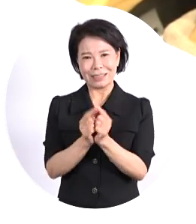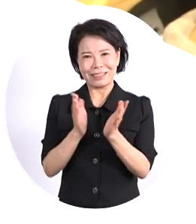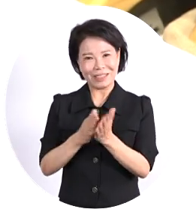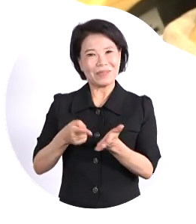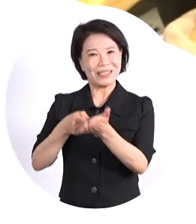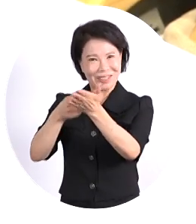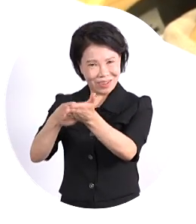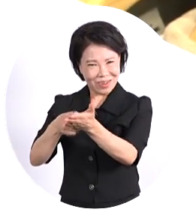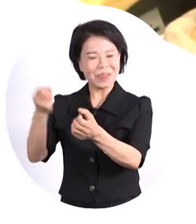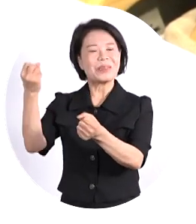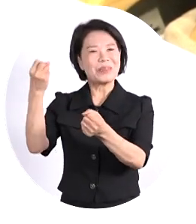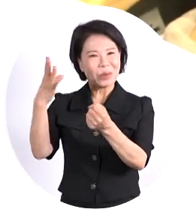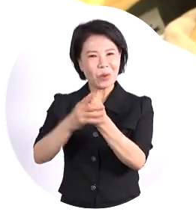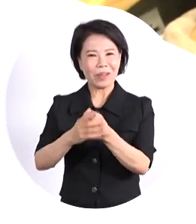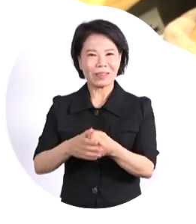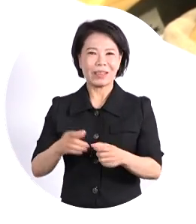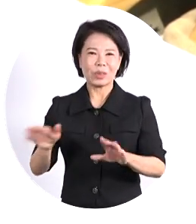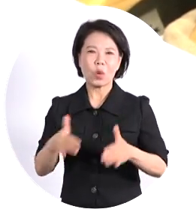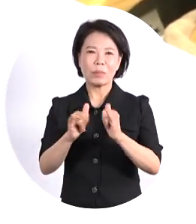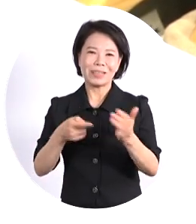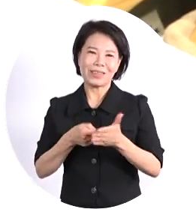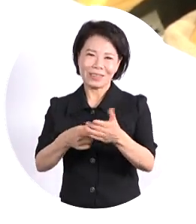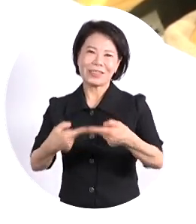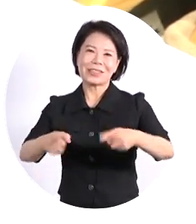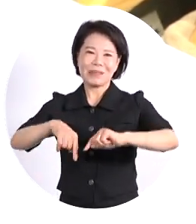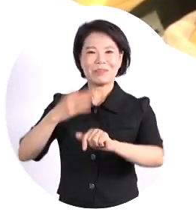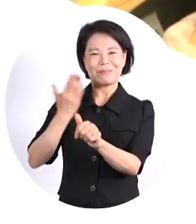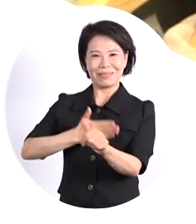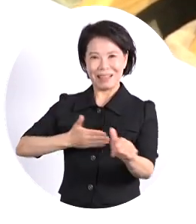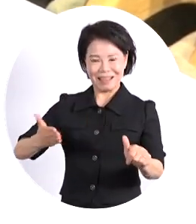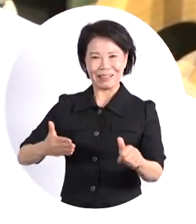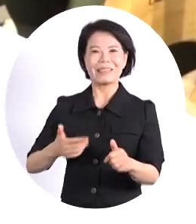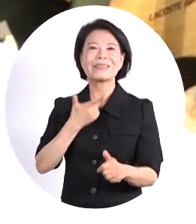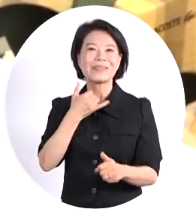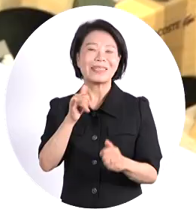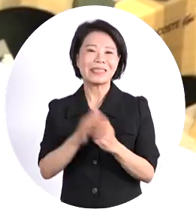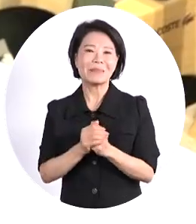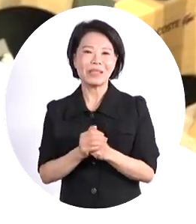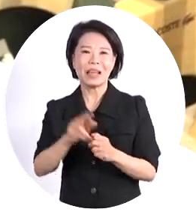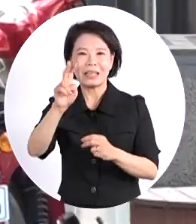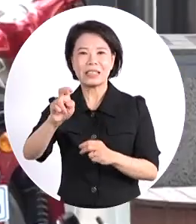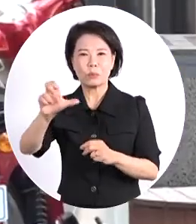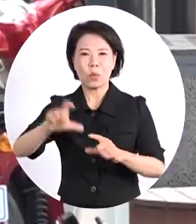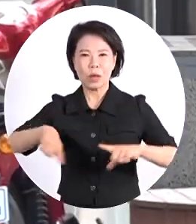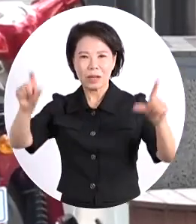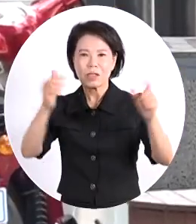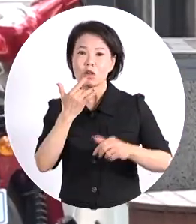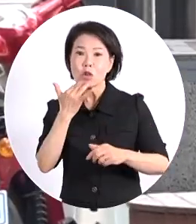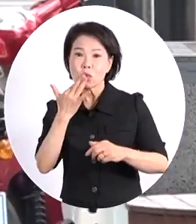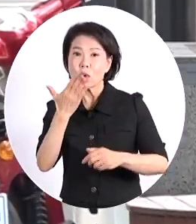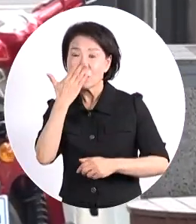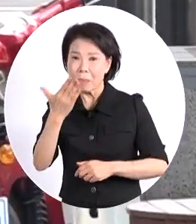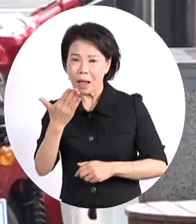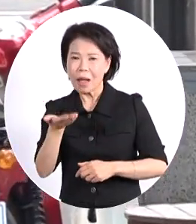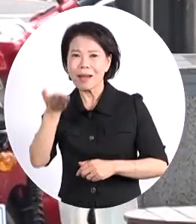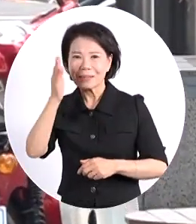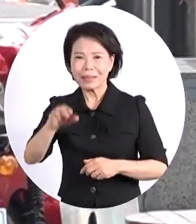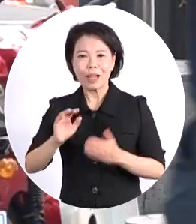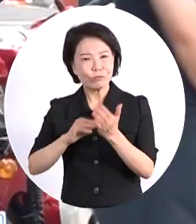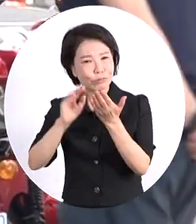직접 신청하며 도민들의 적극적인 참여를 당부했습니다. 오는 25일까지는 요일제가